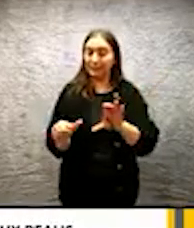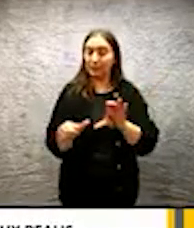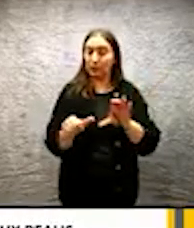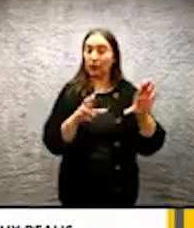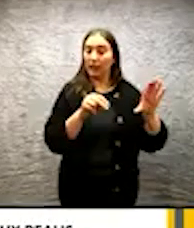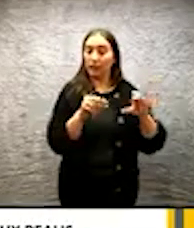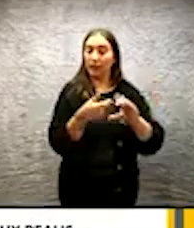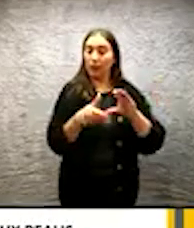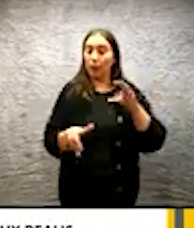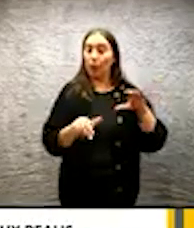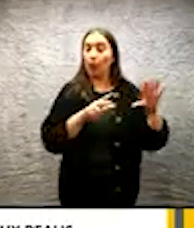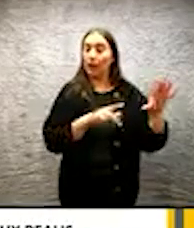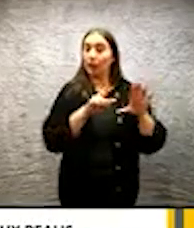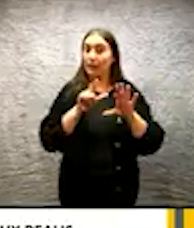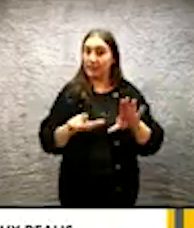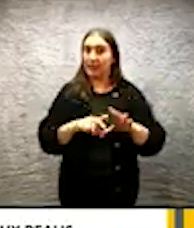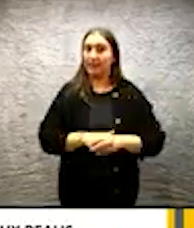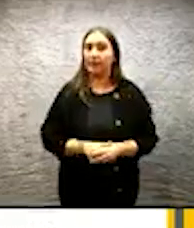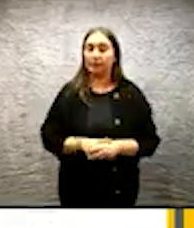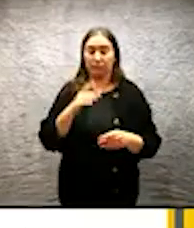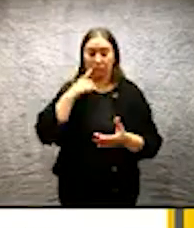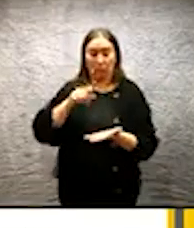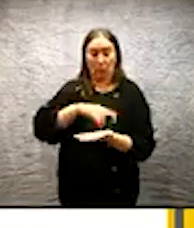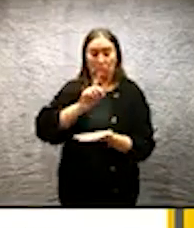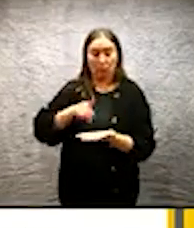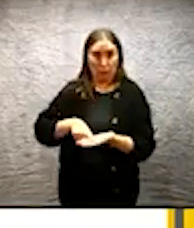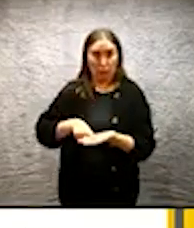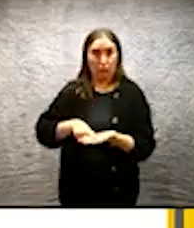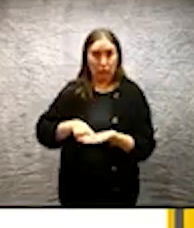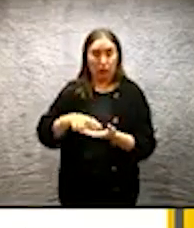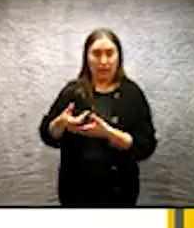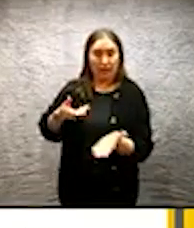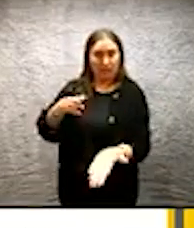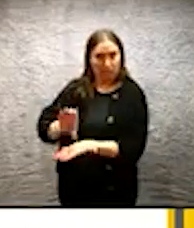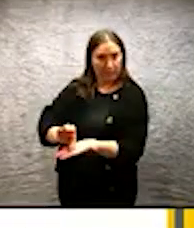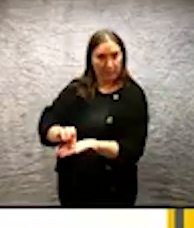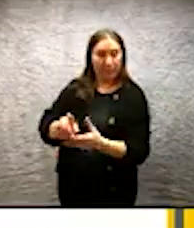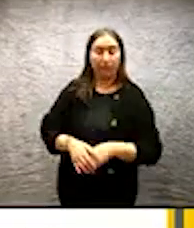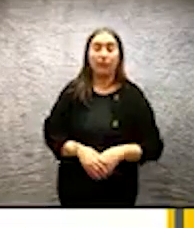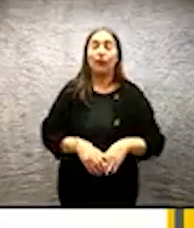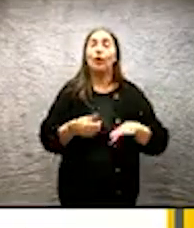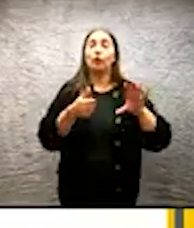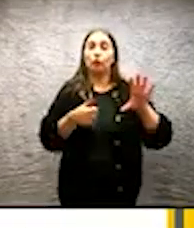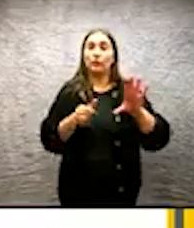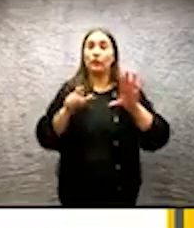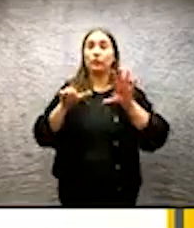537 680,87 €. Le budget d'investissement en termes de dépenses se monte à